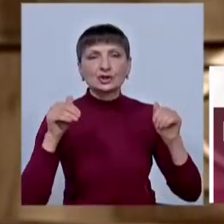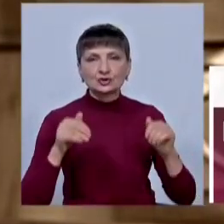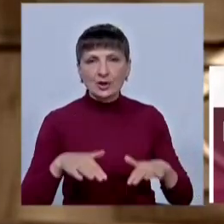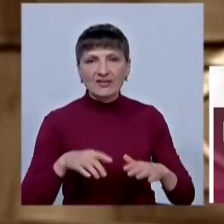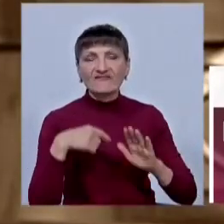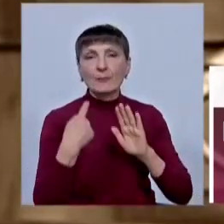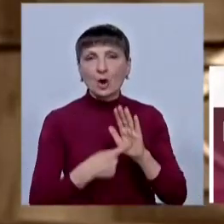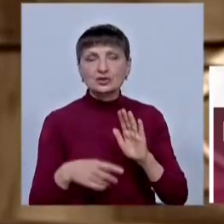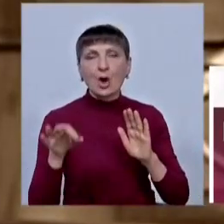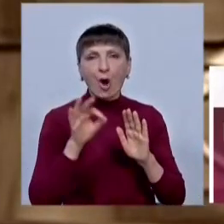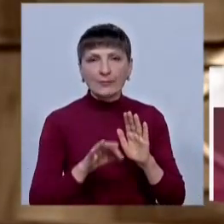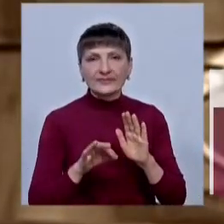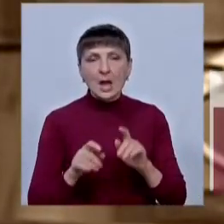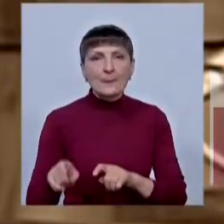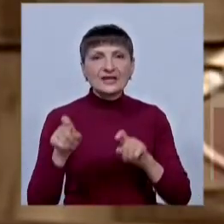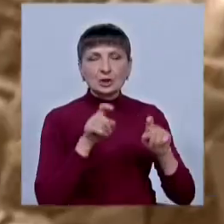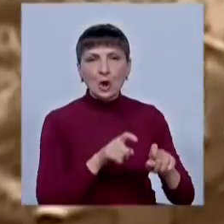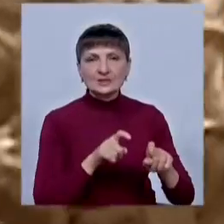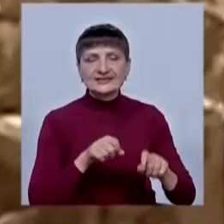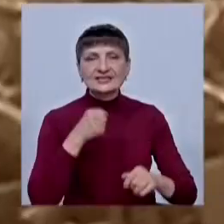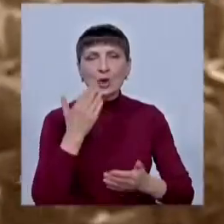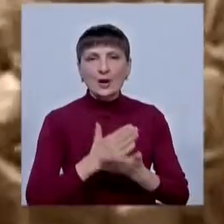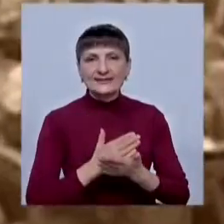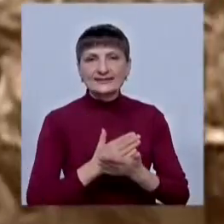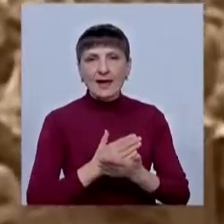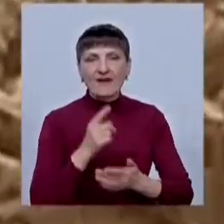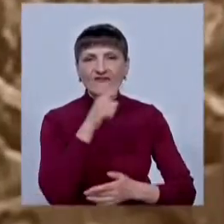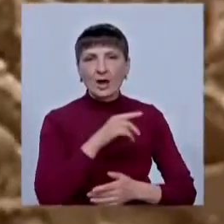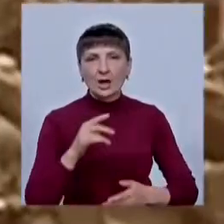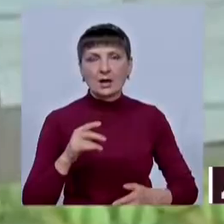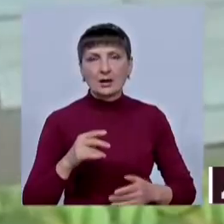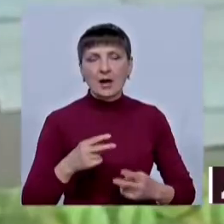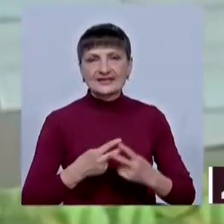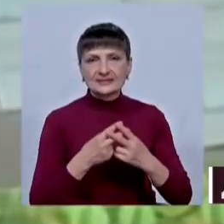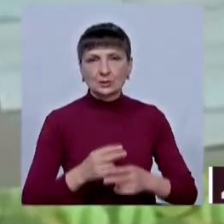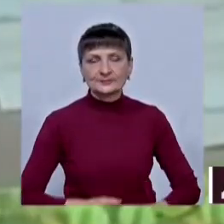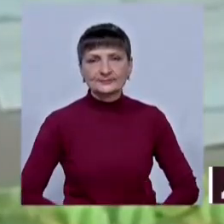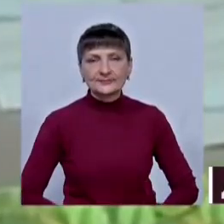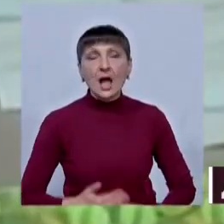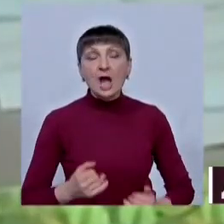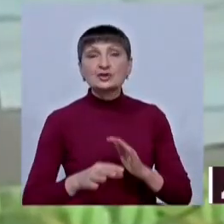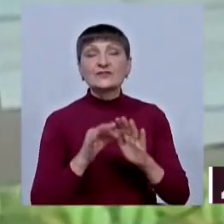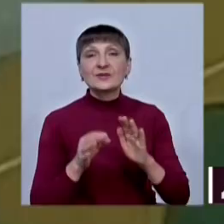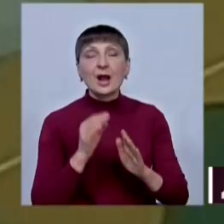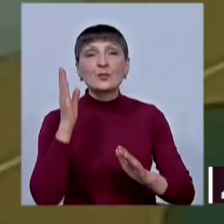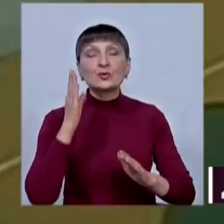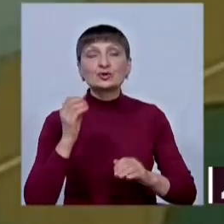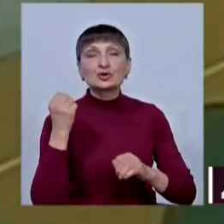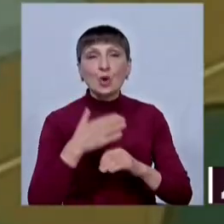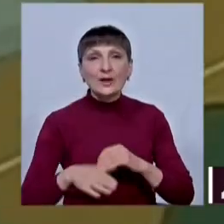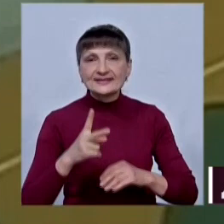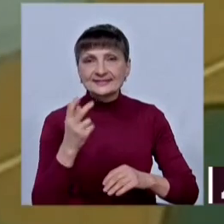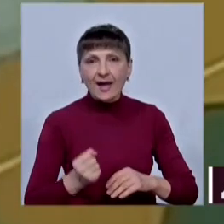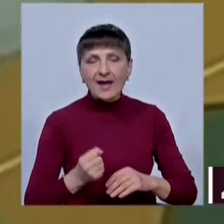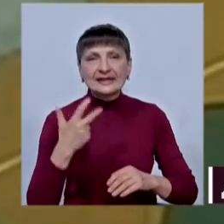перспективу, вопрос о переносе столицы нашей страны. А еще выбирали будущую столицу суверенной